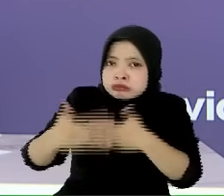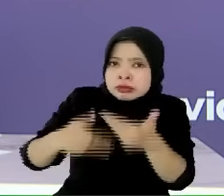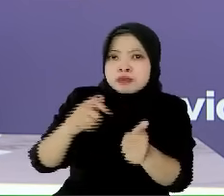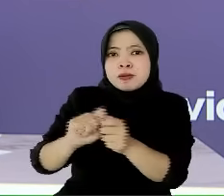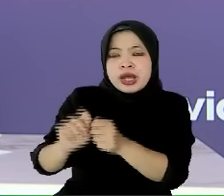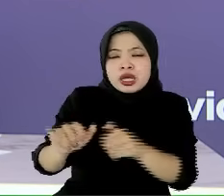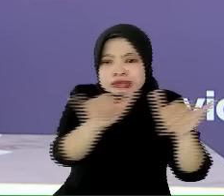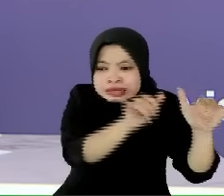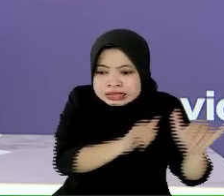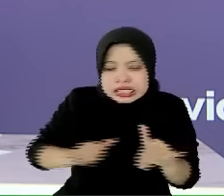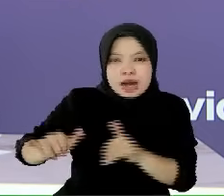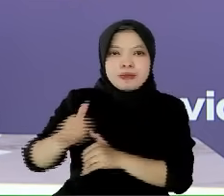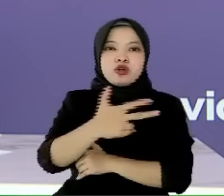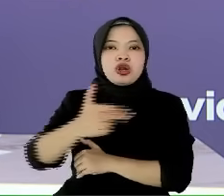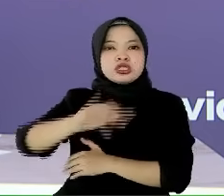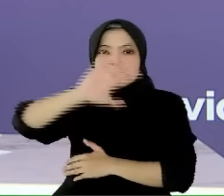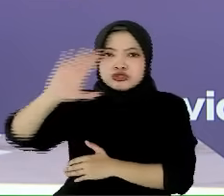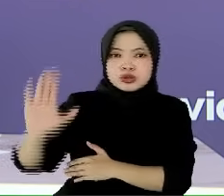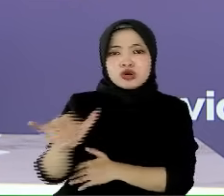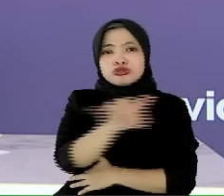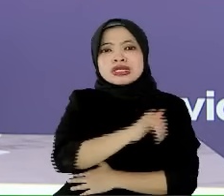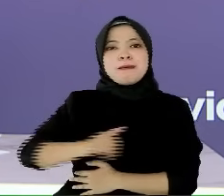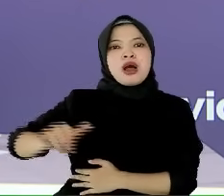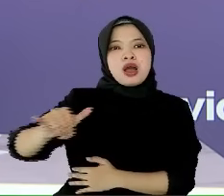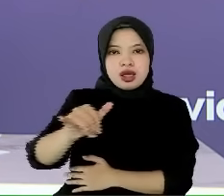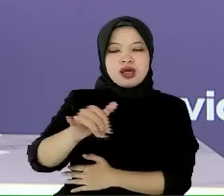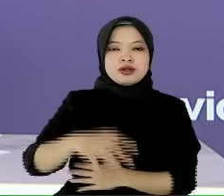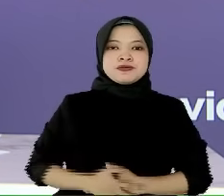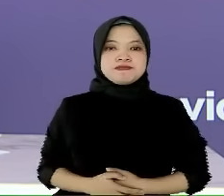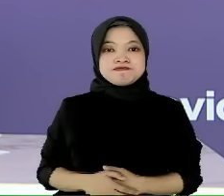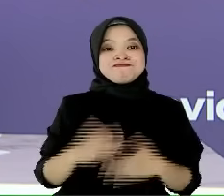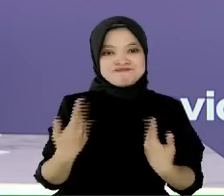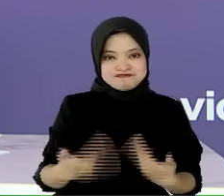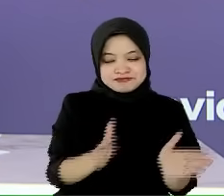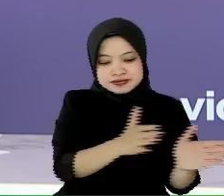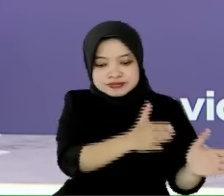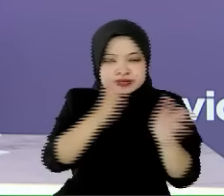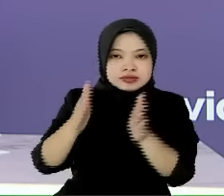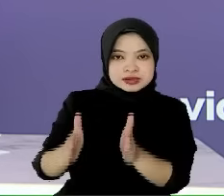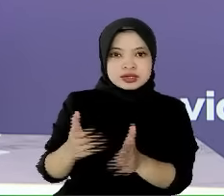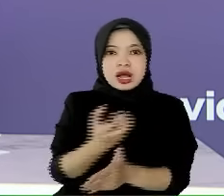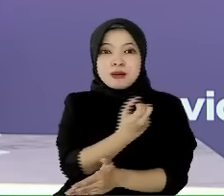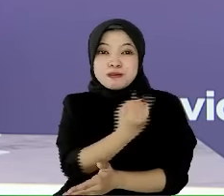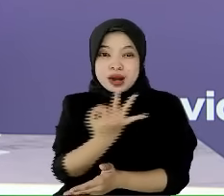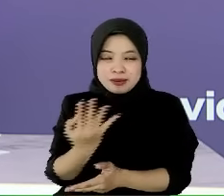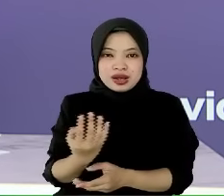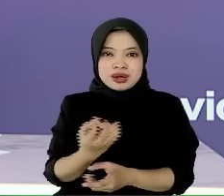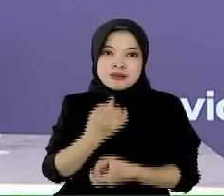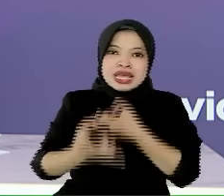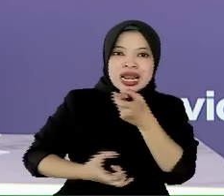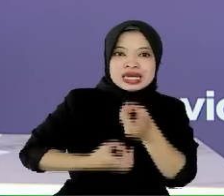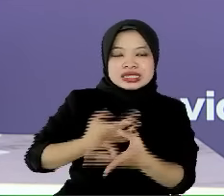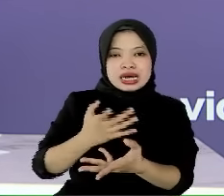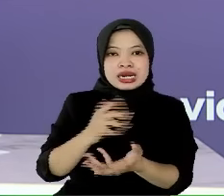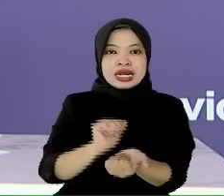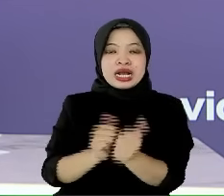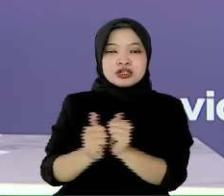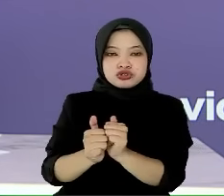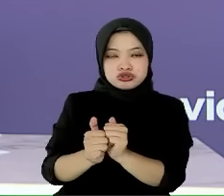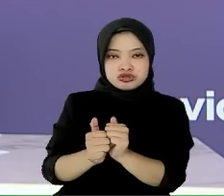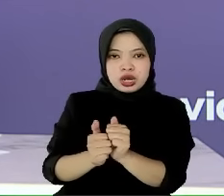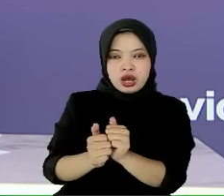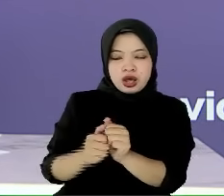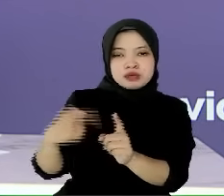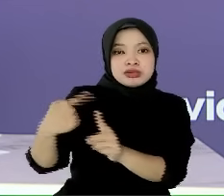secara merata di seluruh wilayah Indonesia. Selanjutnya saya akan menjelaskan berbagai faktor penyebab lonjakan